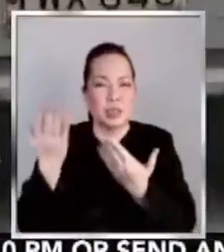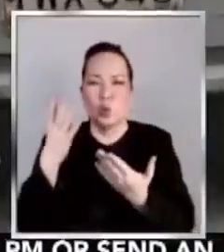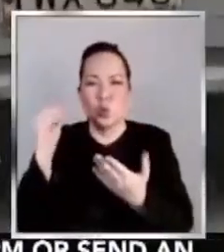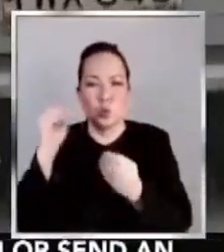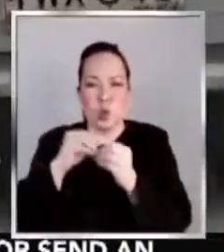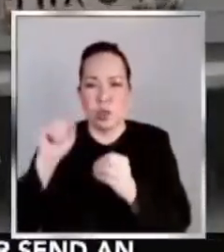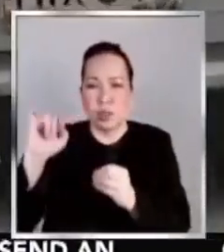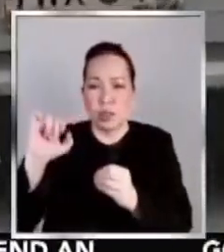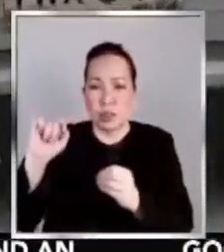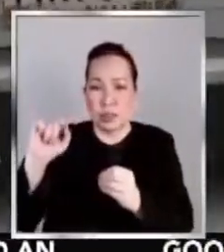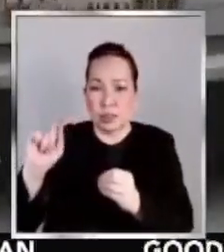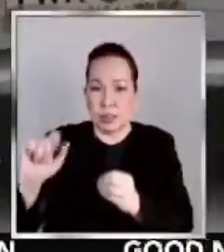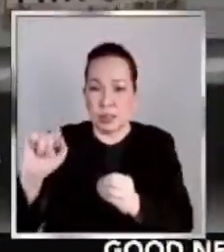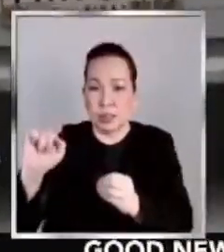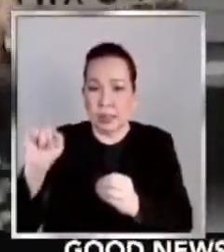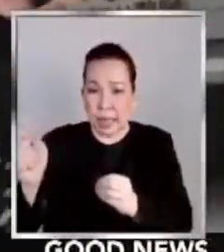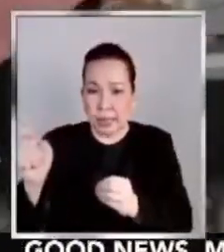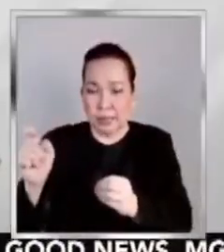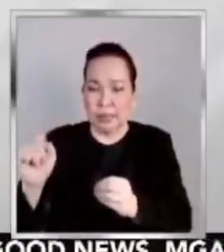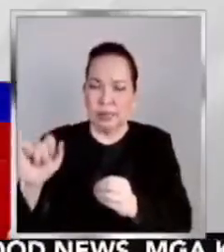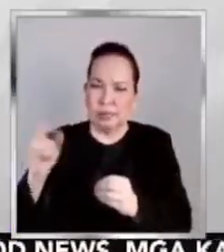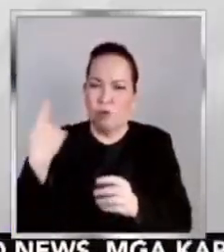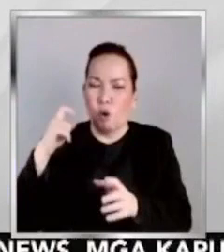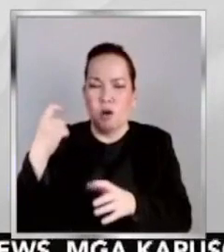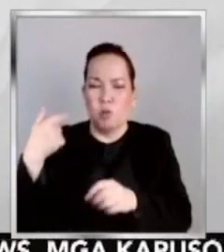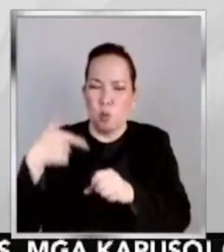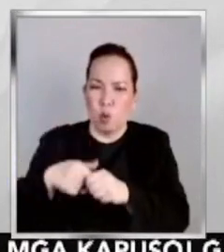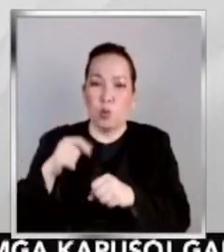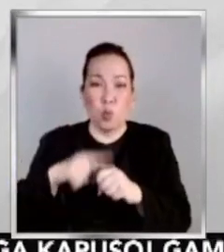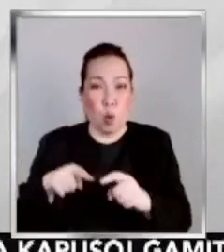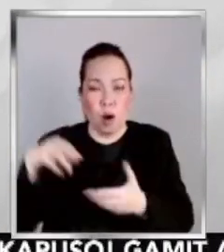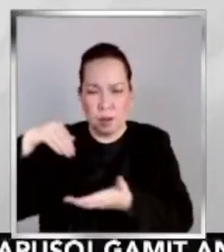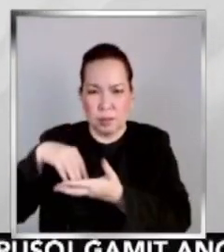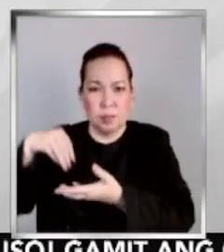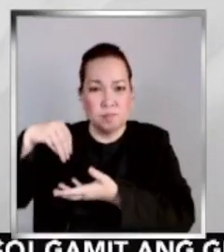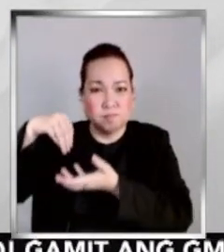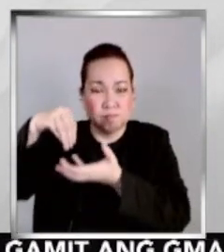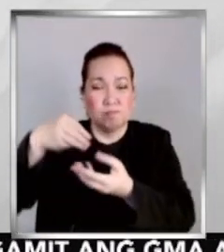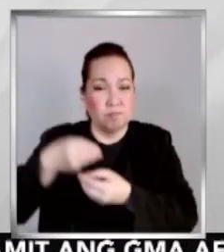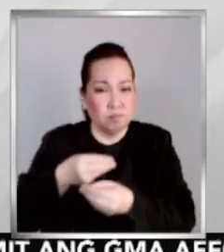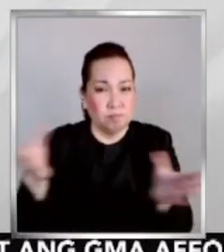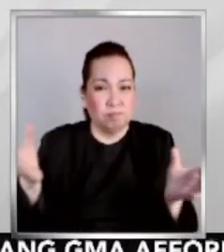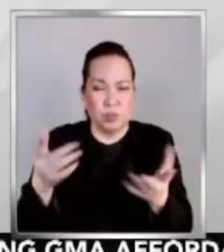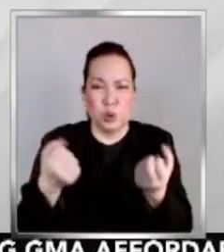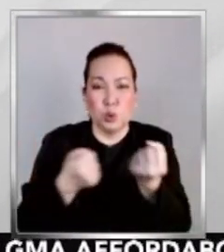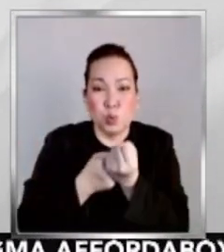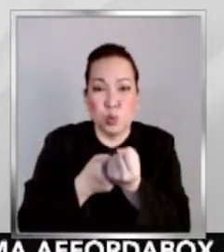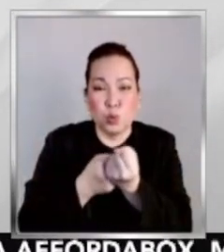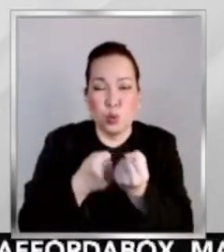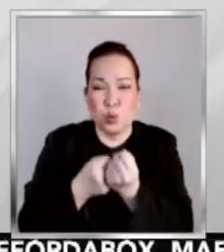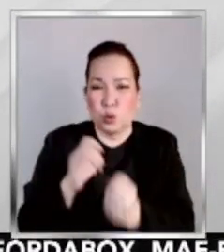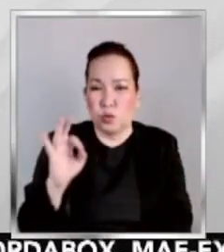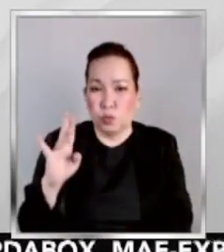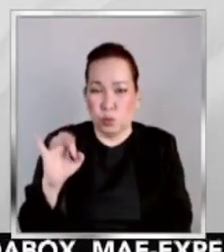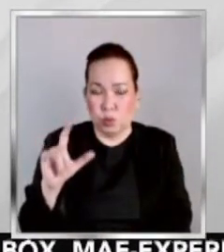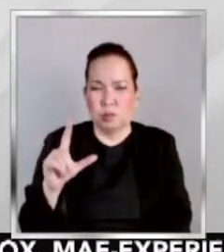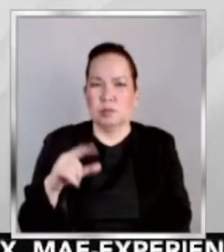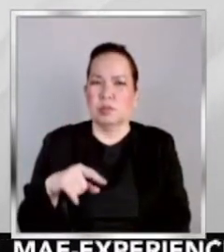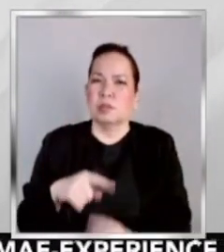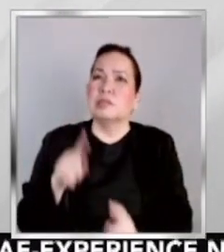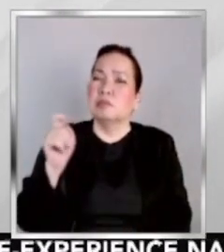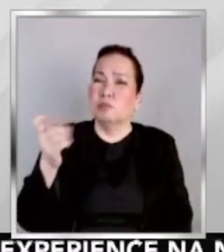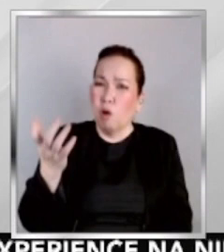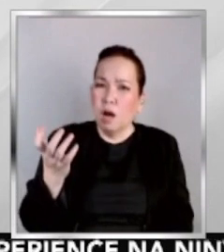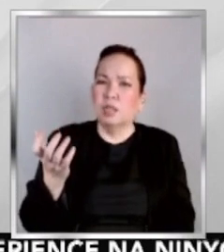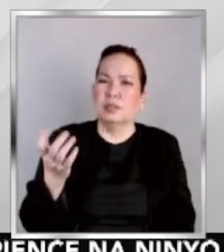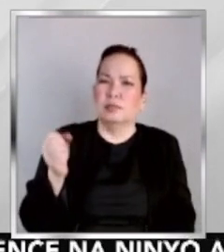o magpa-fuel subsidy o ayuda ulit. Gusto namin mag-servisyo sa ating mga mananakay. Kaya nga lang po kung ganito,